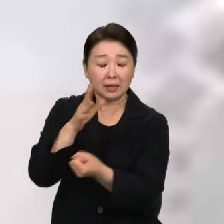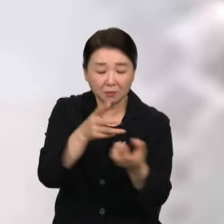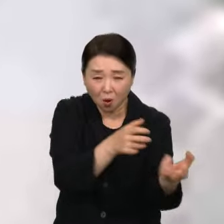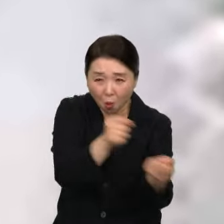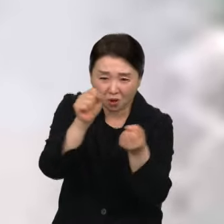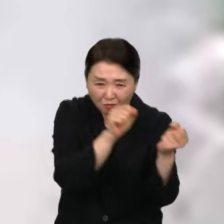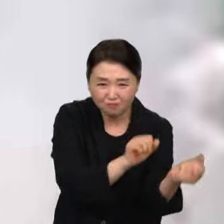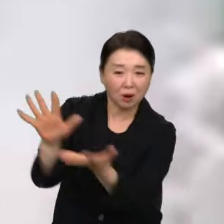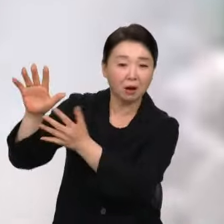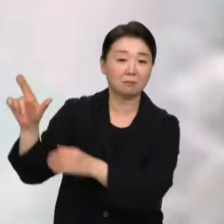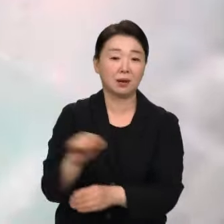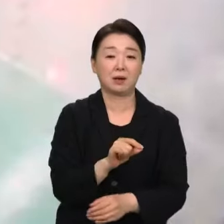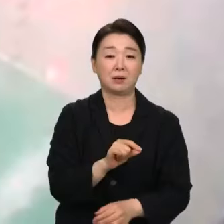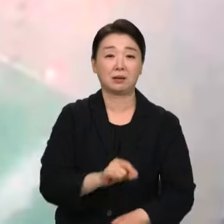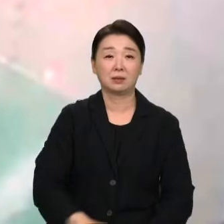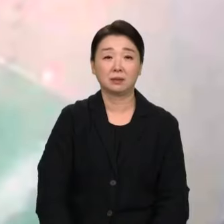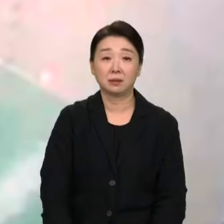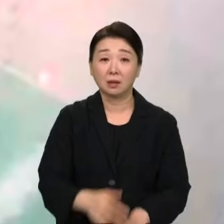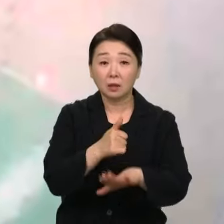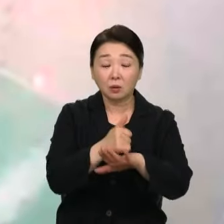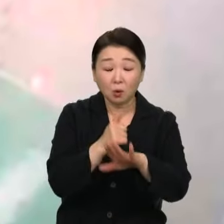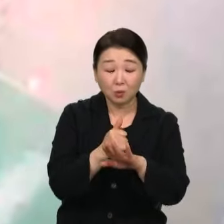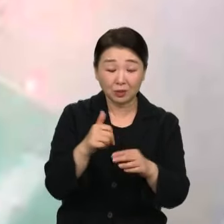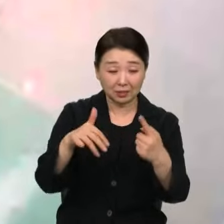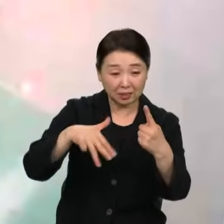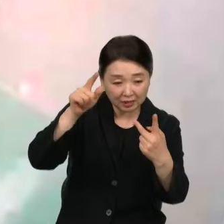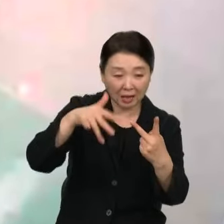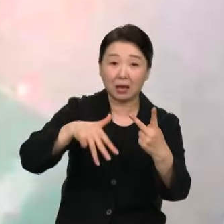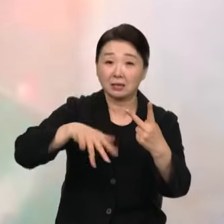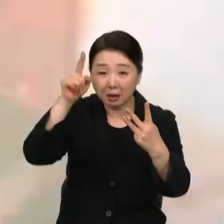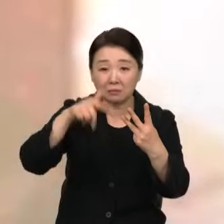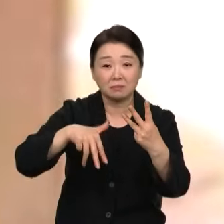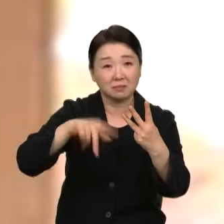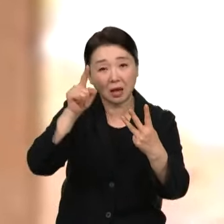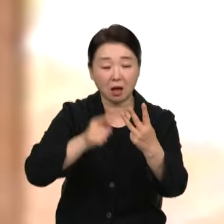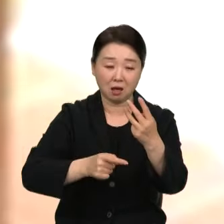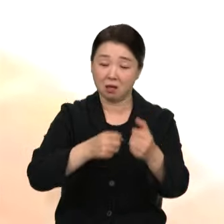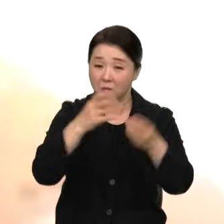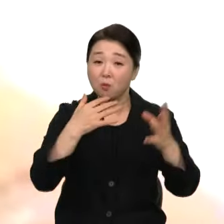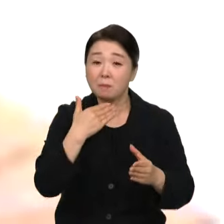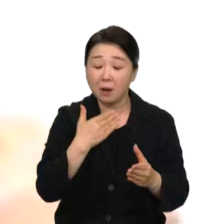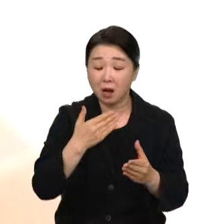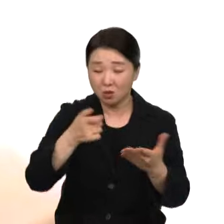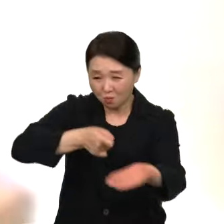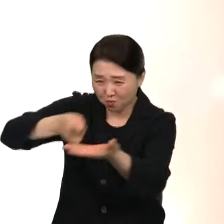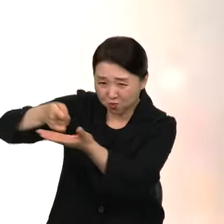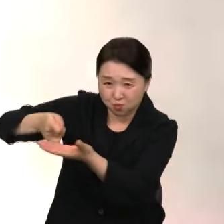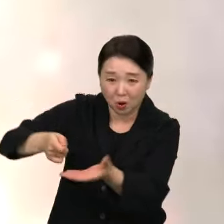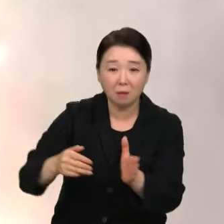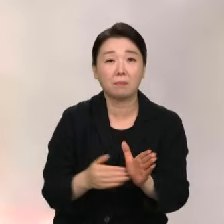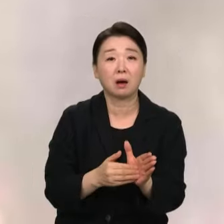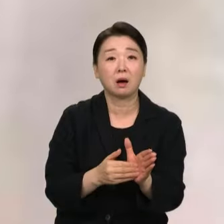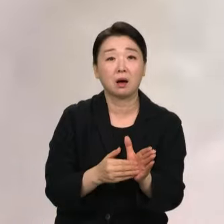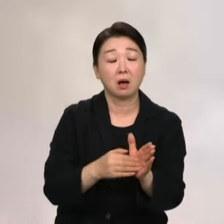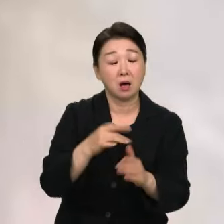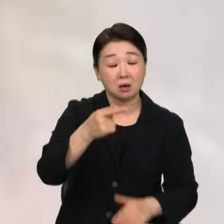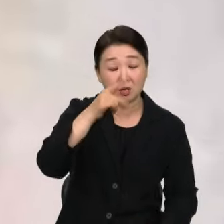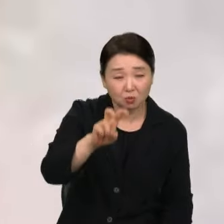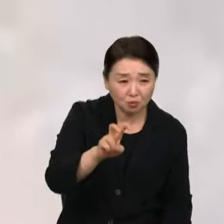붙는 속도가 더 빠릅니다. 결국 2, 3차 폭발이 이어집니다. 소화기를 가져와 소화액을 뿌리지만 리튬